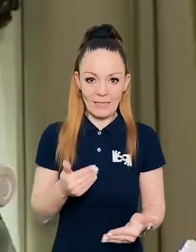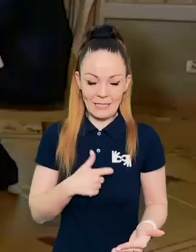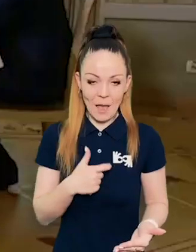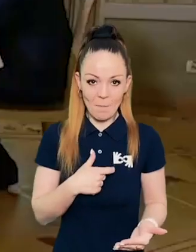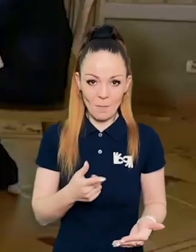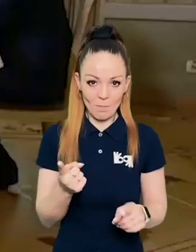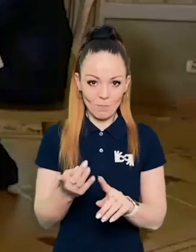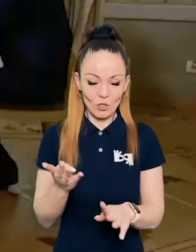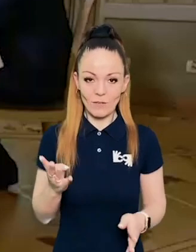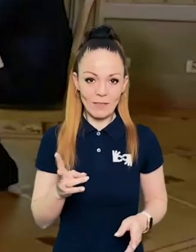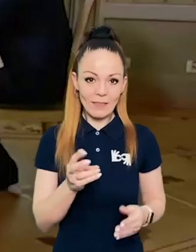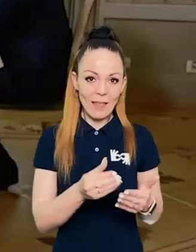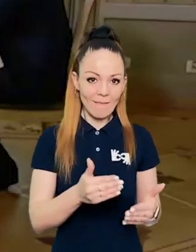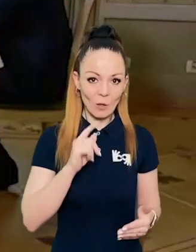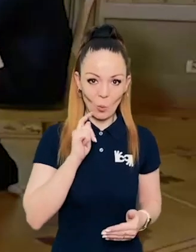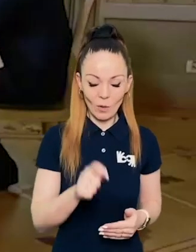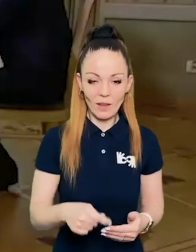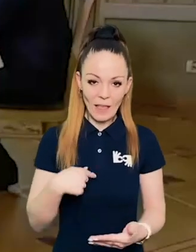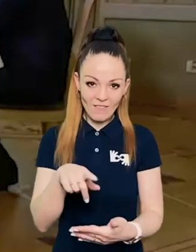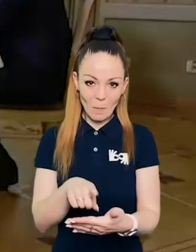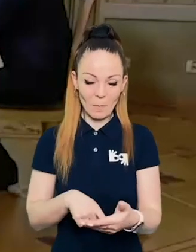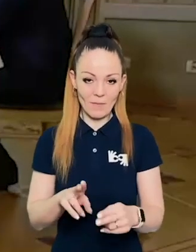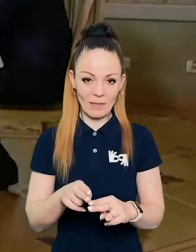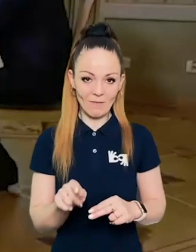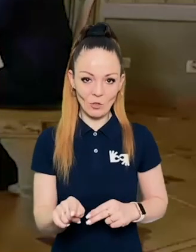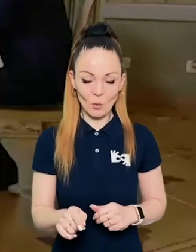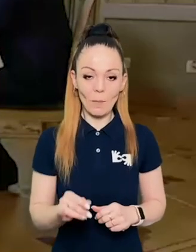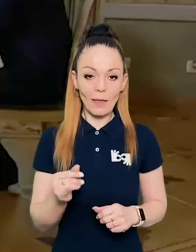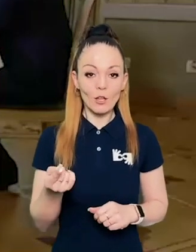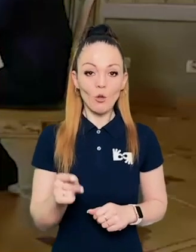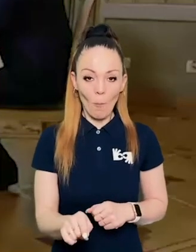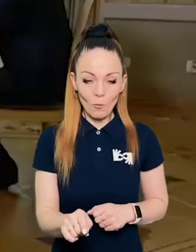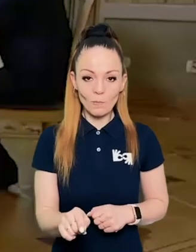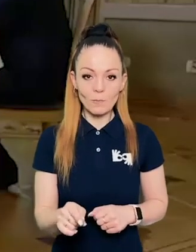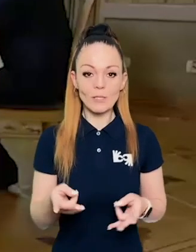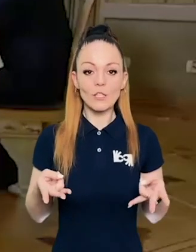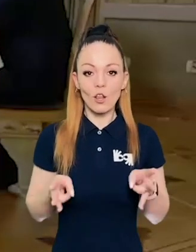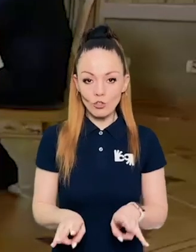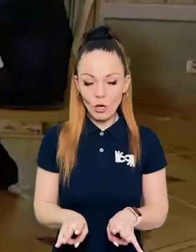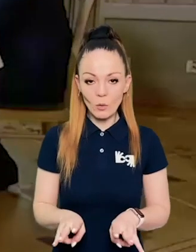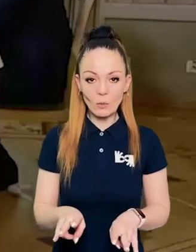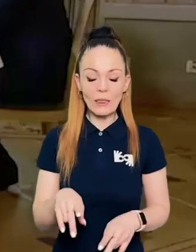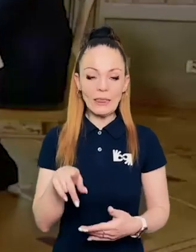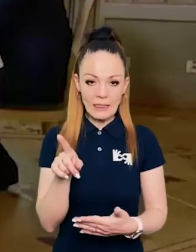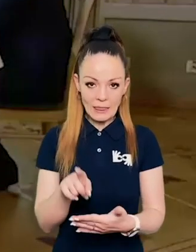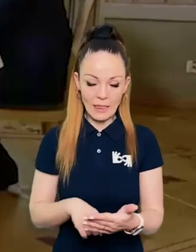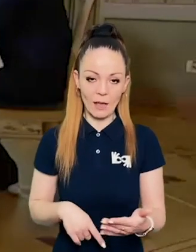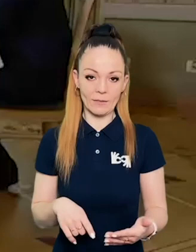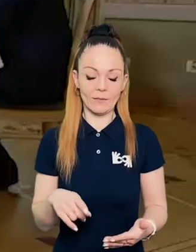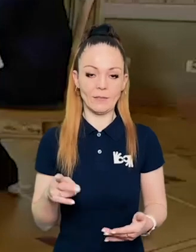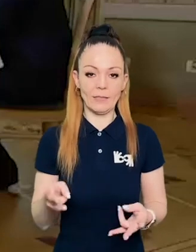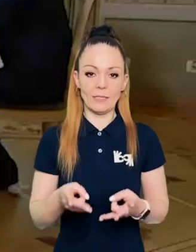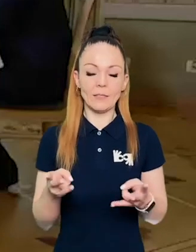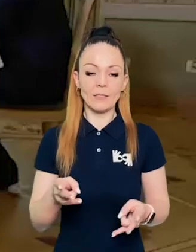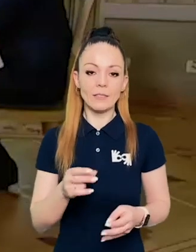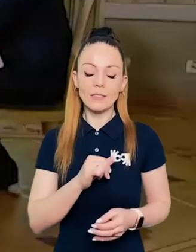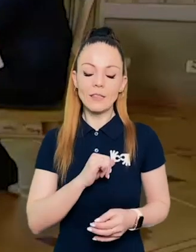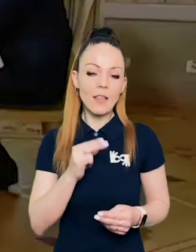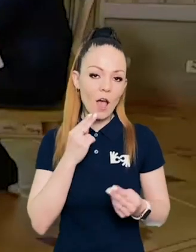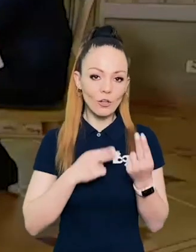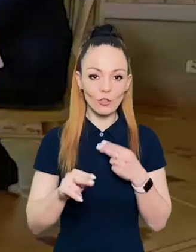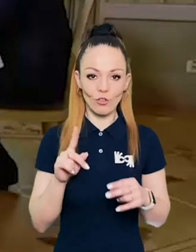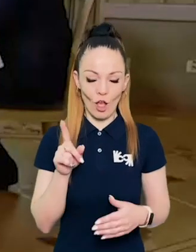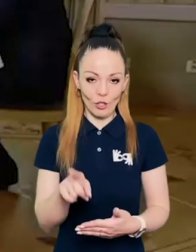убігають від себе, перш за все, а не від України. Я впевнений в цьому. Тому залишаються надійні